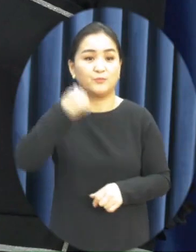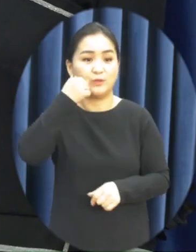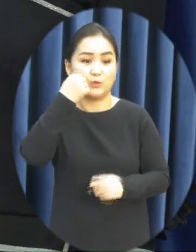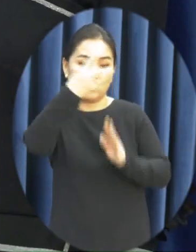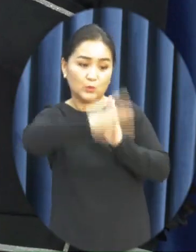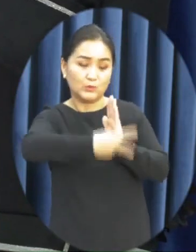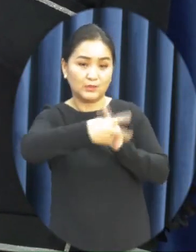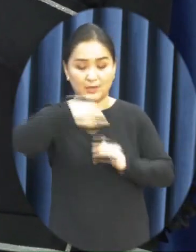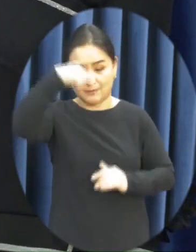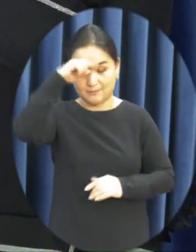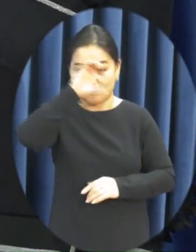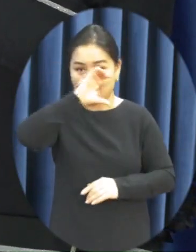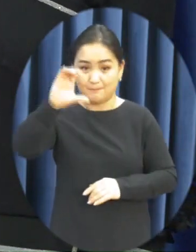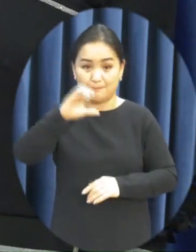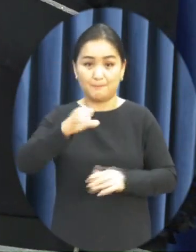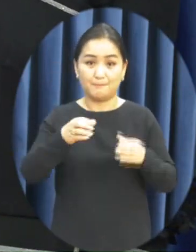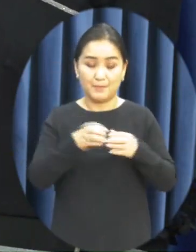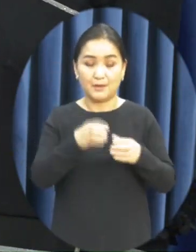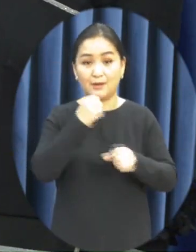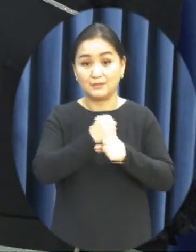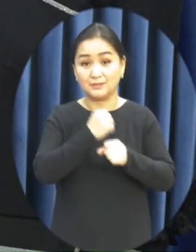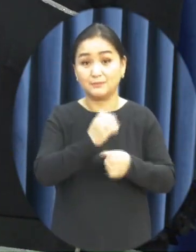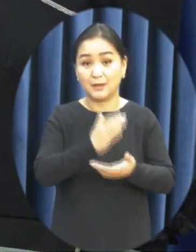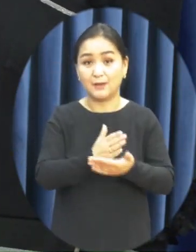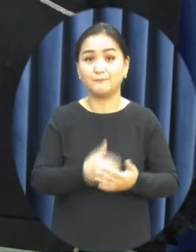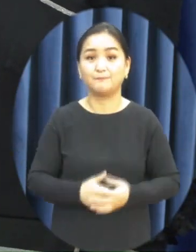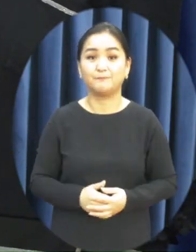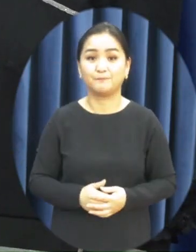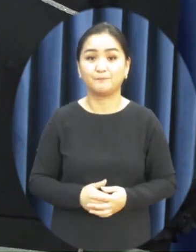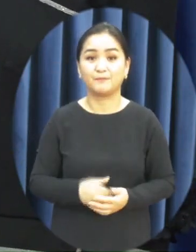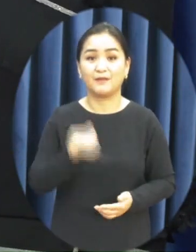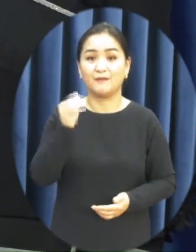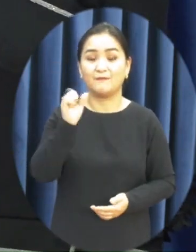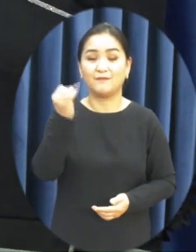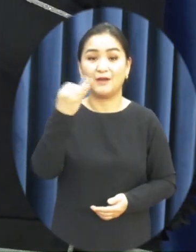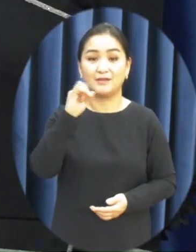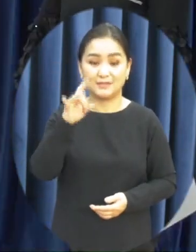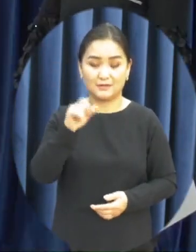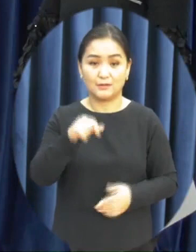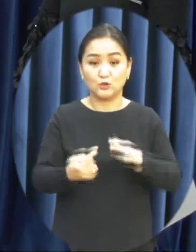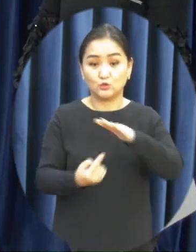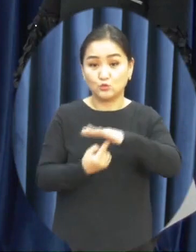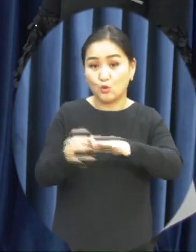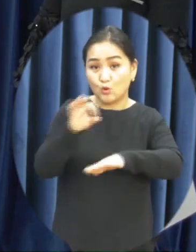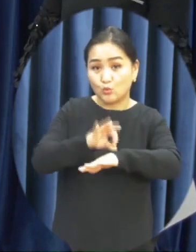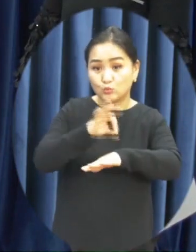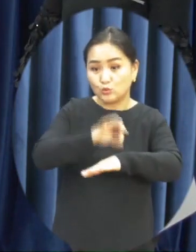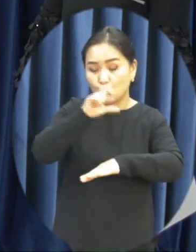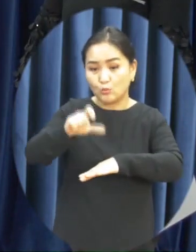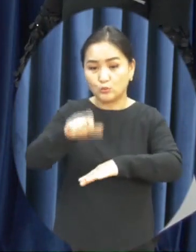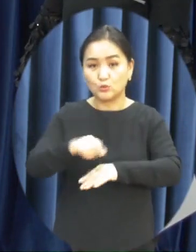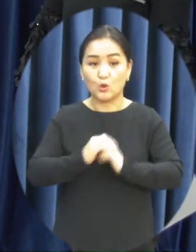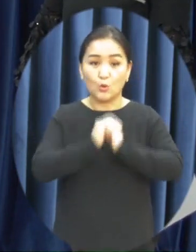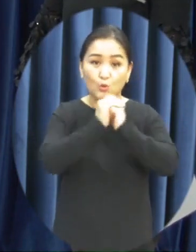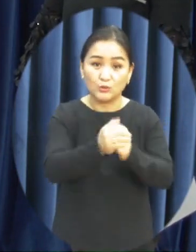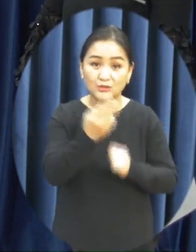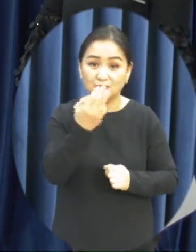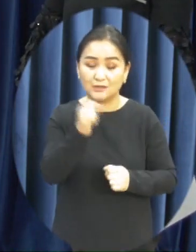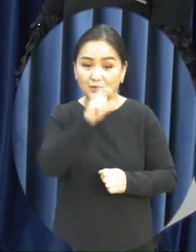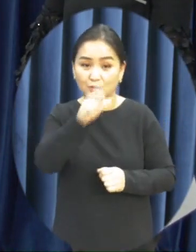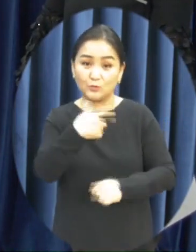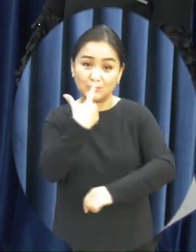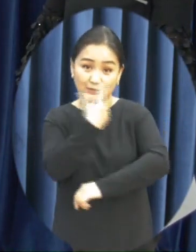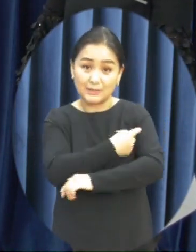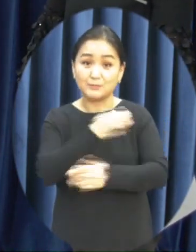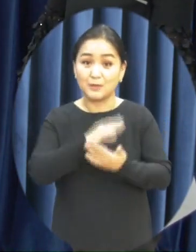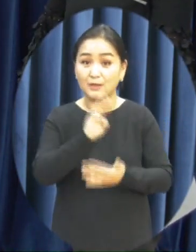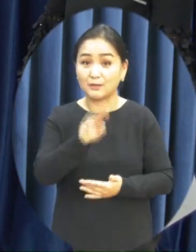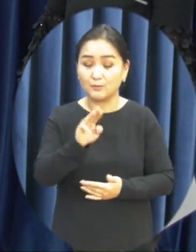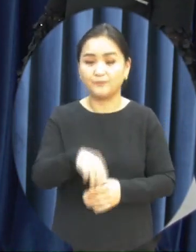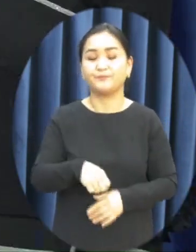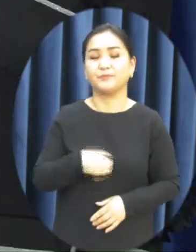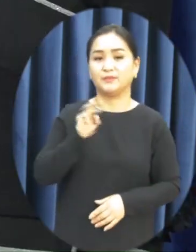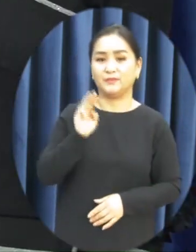གེལ